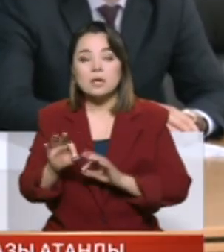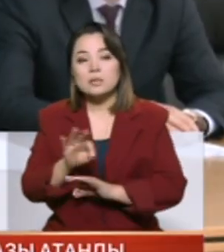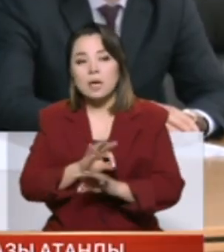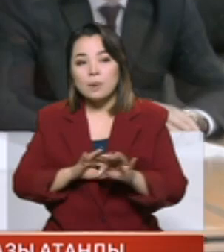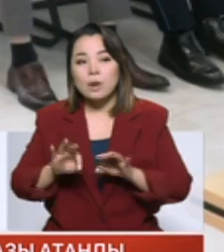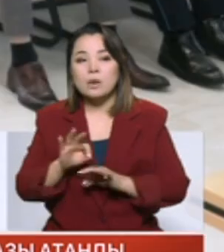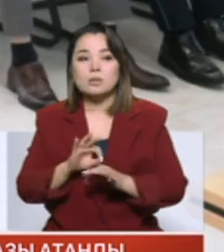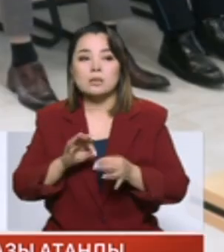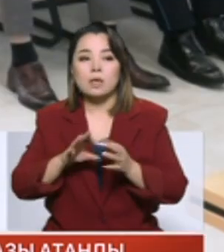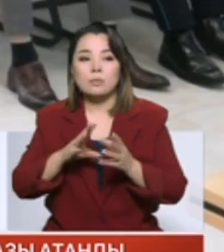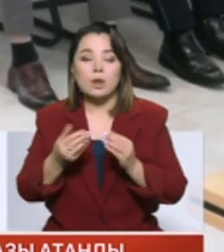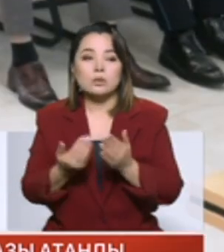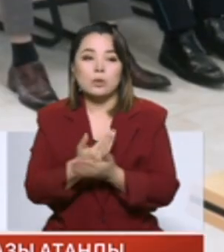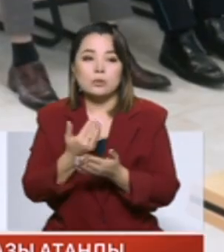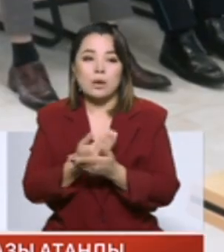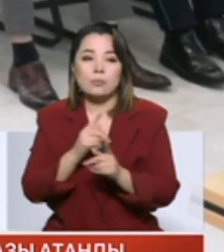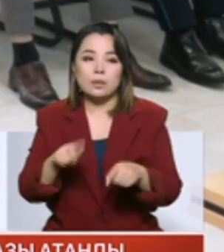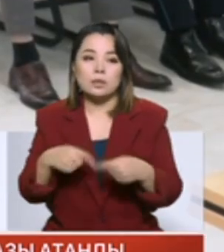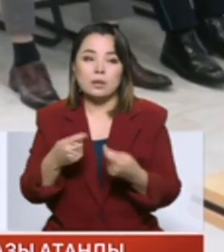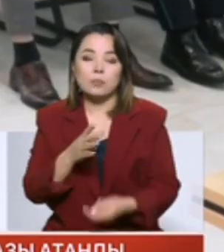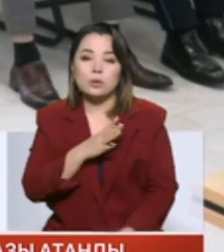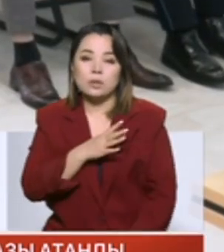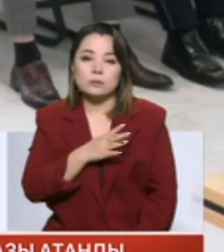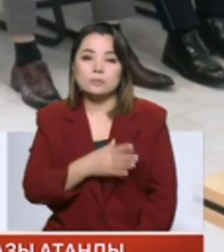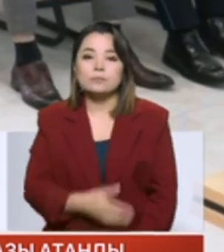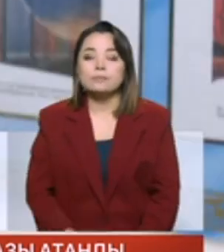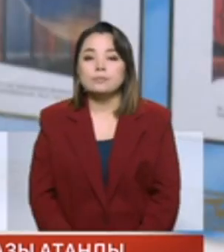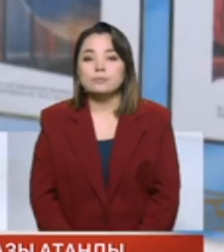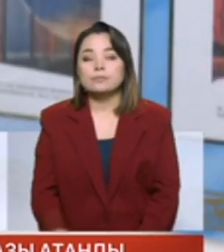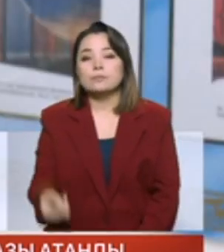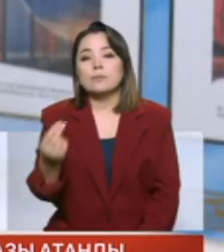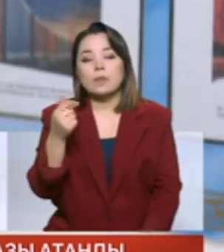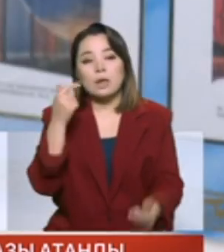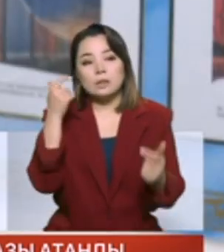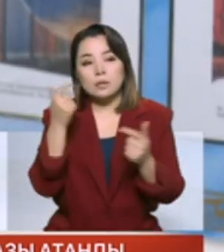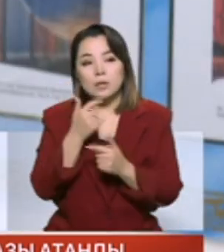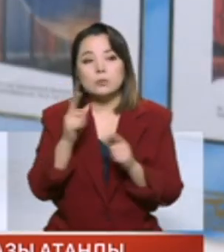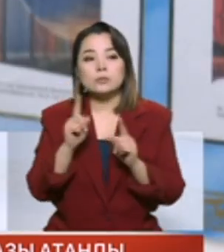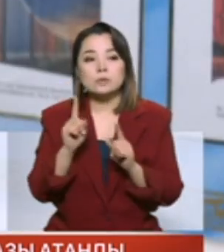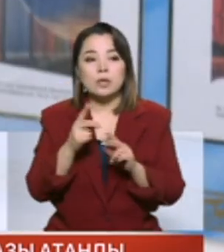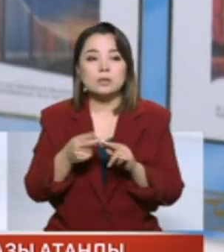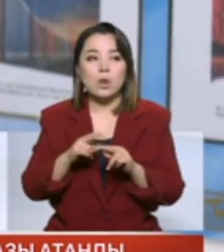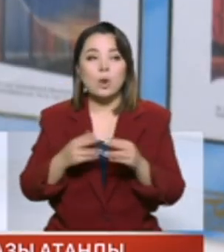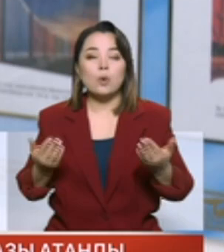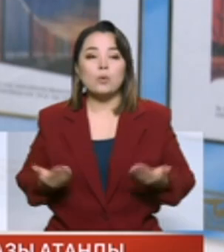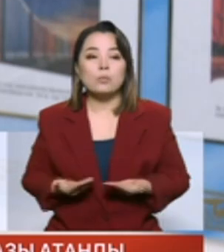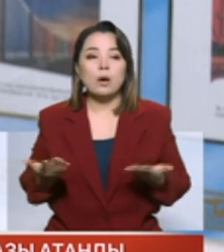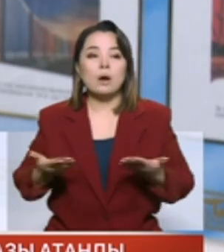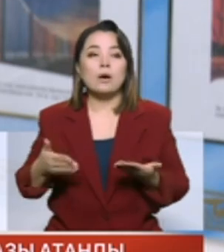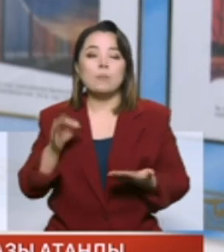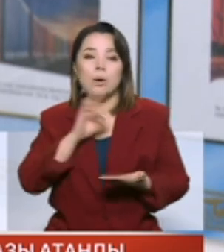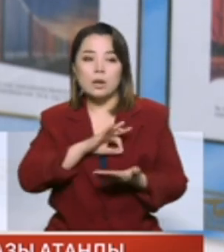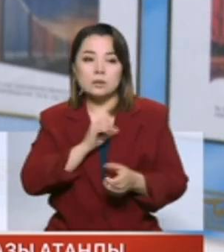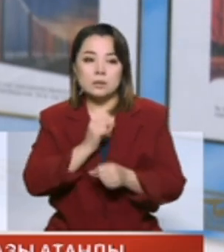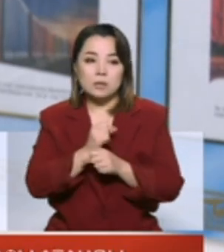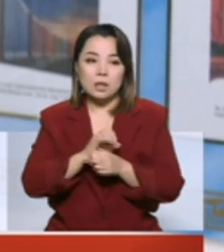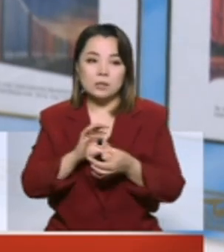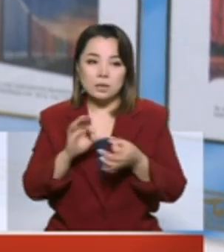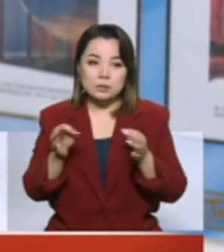схемалар жайында толық ақпарат берілді. Қаржылық сауаттылық не екендігін және өмірде қалай пайдалануға болатыны